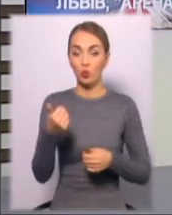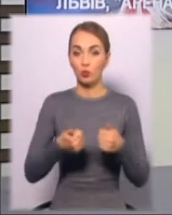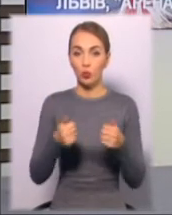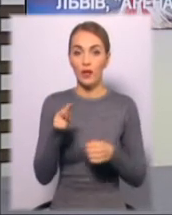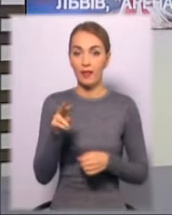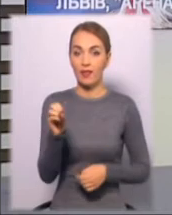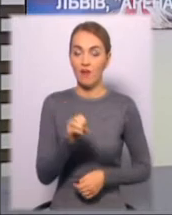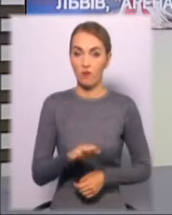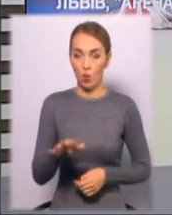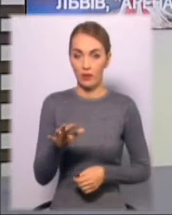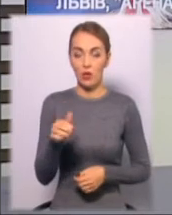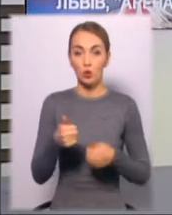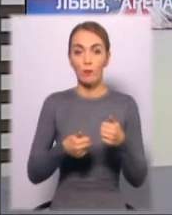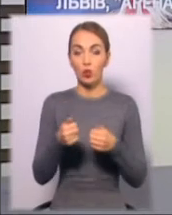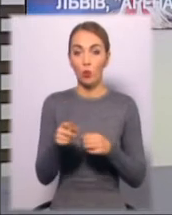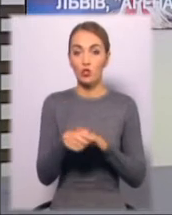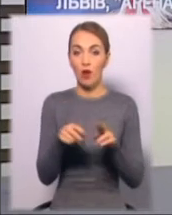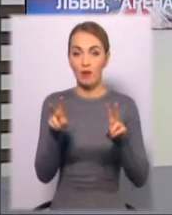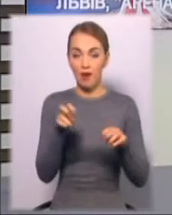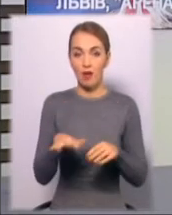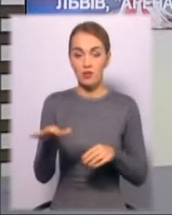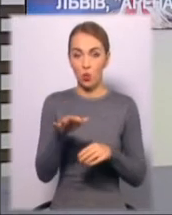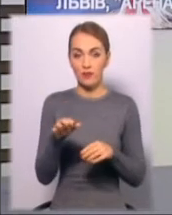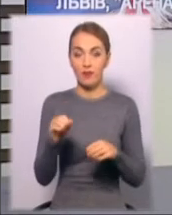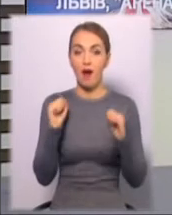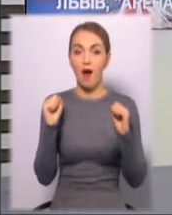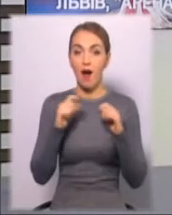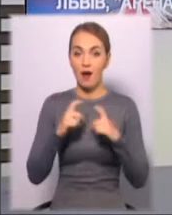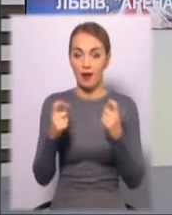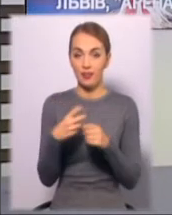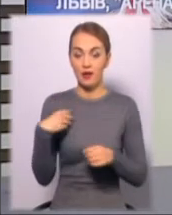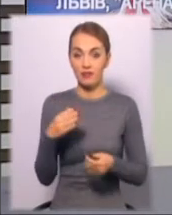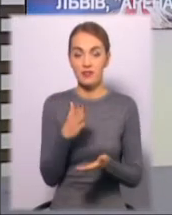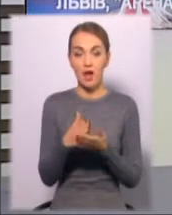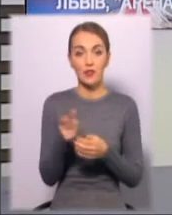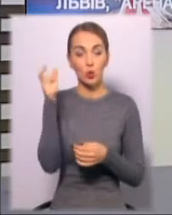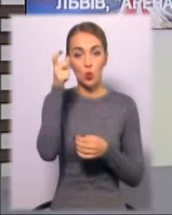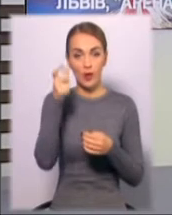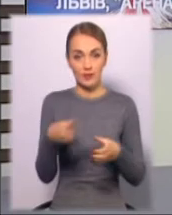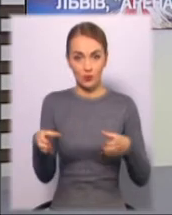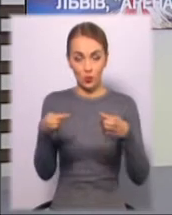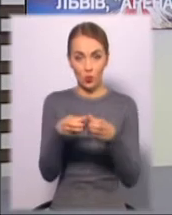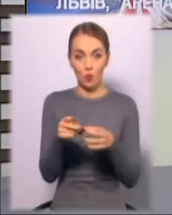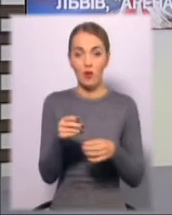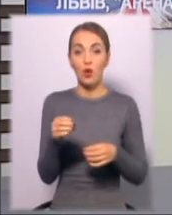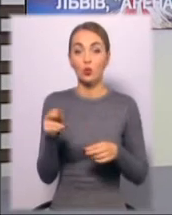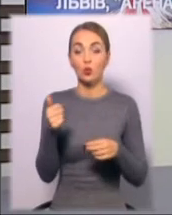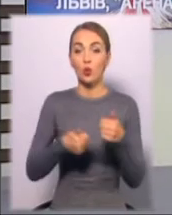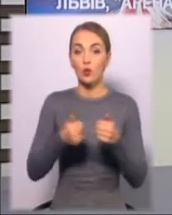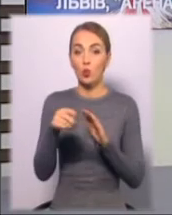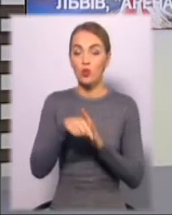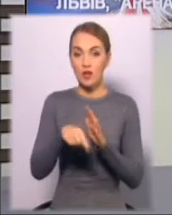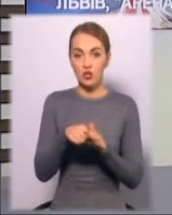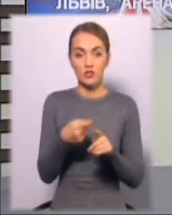Ліги Європи. Суперником «Шахтаря» на газоні «Арени Львів» стане турецький клуб «Коньяспор». Турнірного значення для гірників